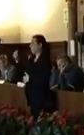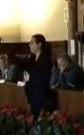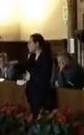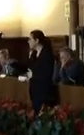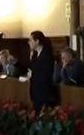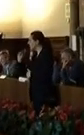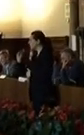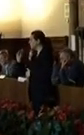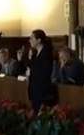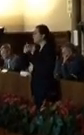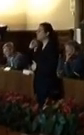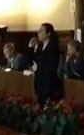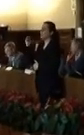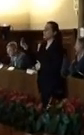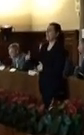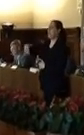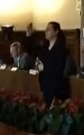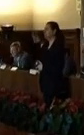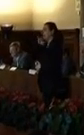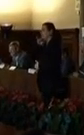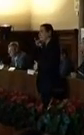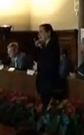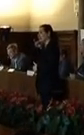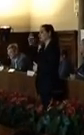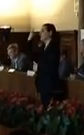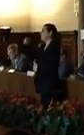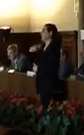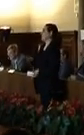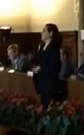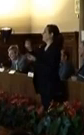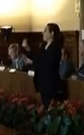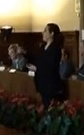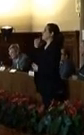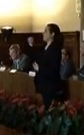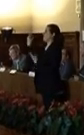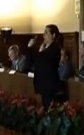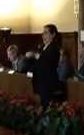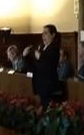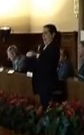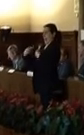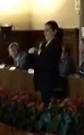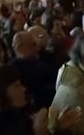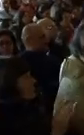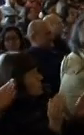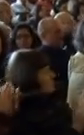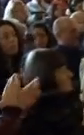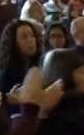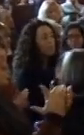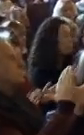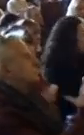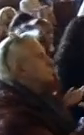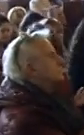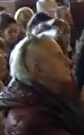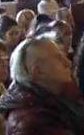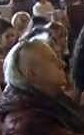assurdità si può non solo parlare ma anche studiare e affermarsi nella vita. Stamani in Palazzo Vecchio a Firenze in un incontro promosso dal PD